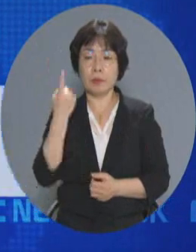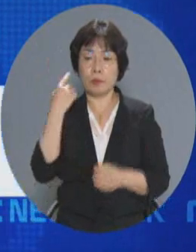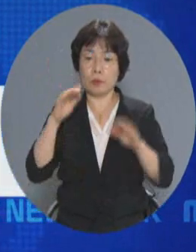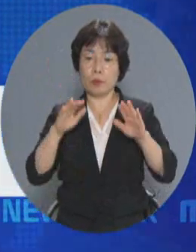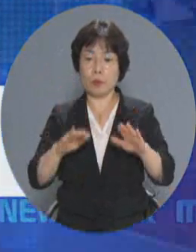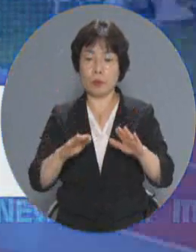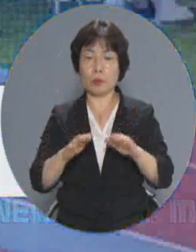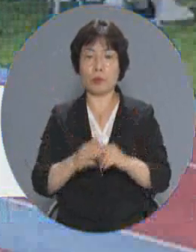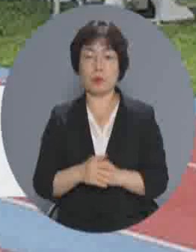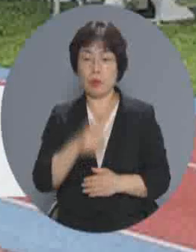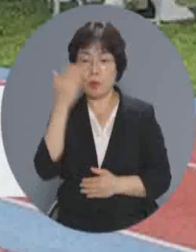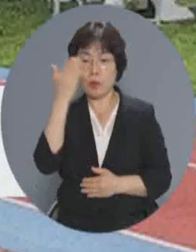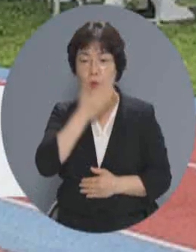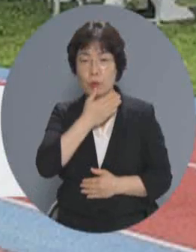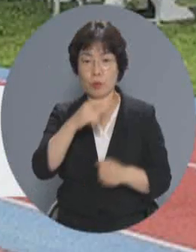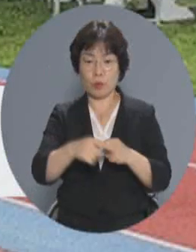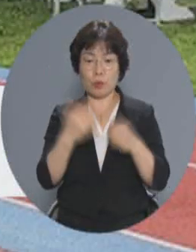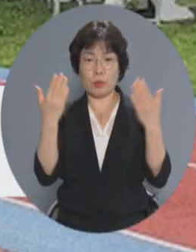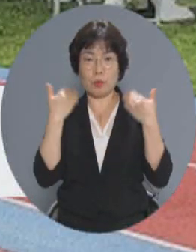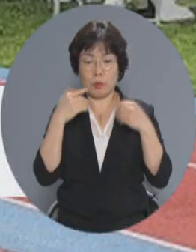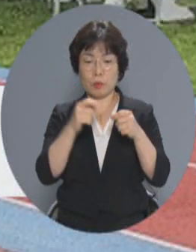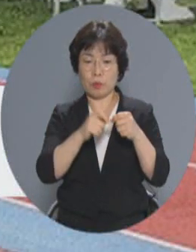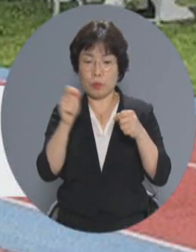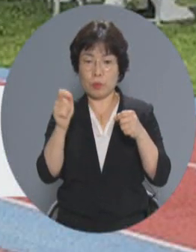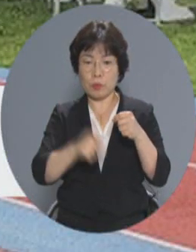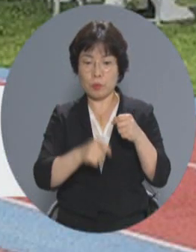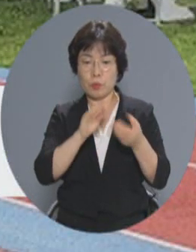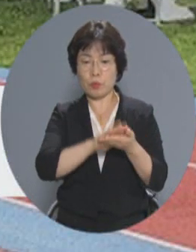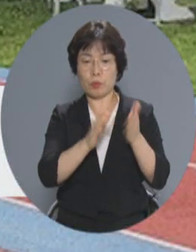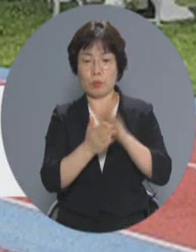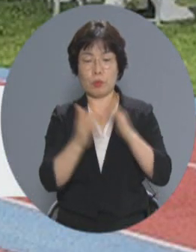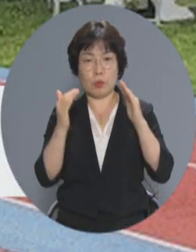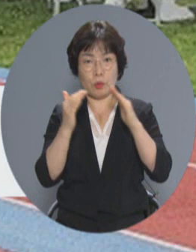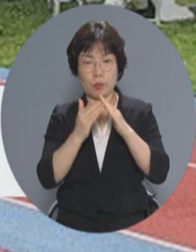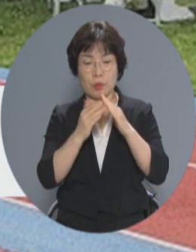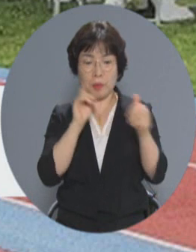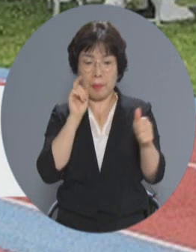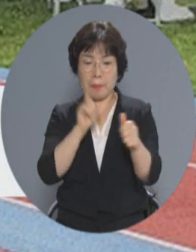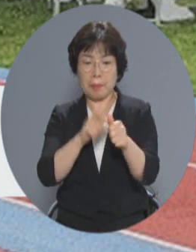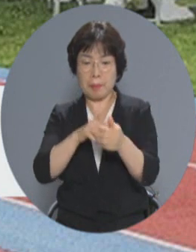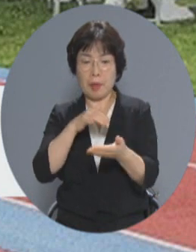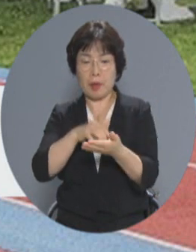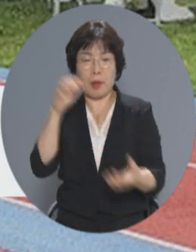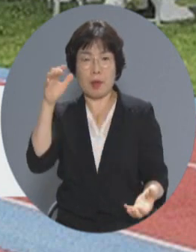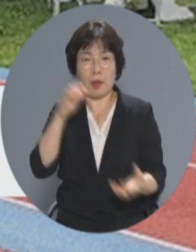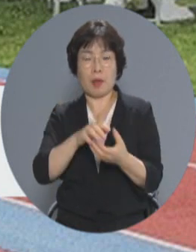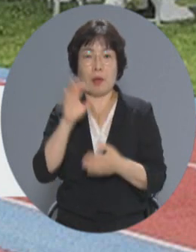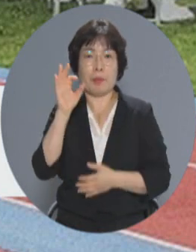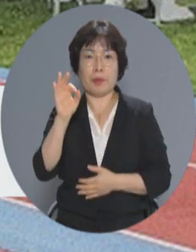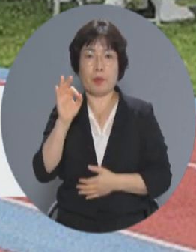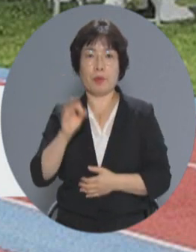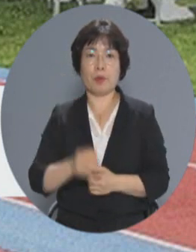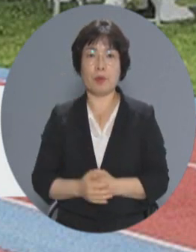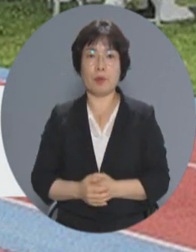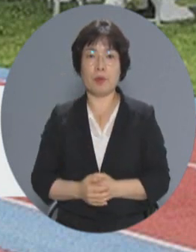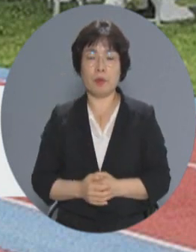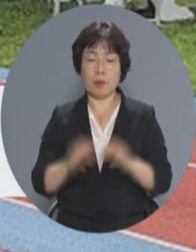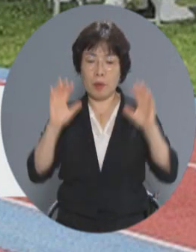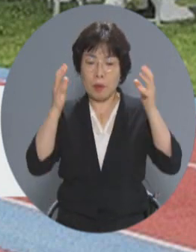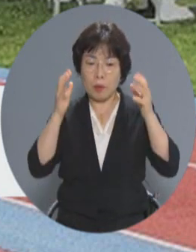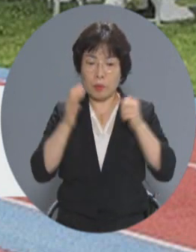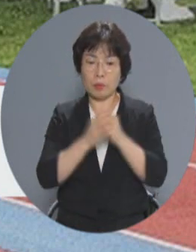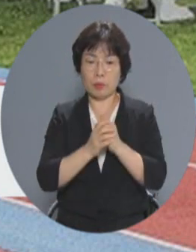어제 오늘 이틀간 여수의 한 초등학교 병설 유치원 학생 10여 명이 코로나19의 무더기로 확진됐습니다. 어린